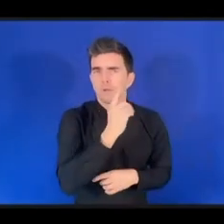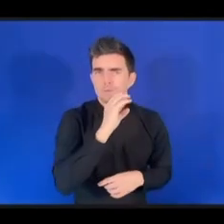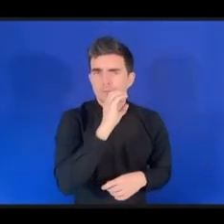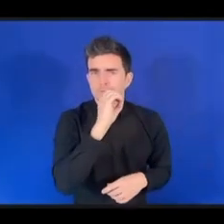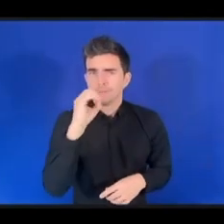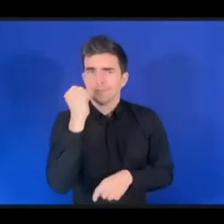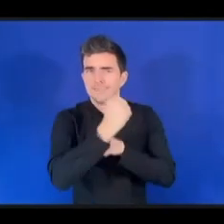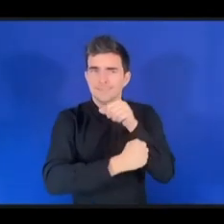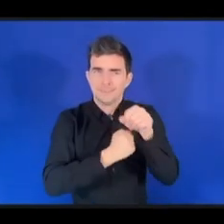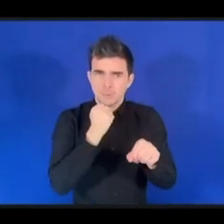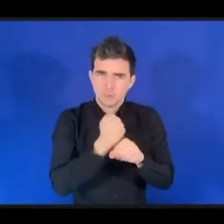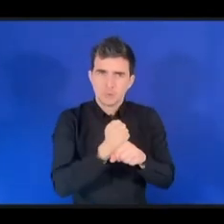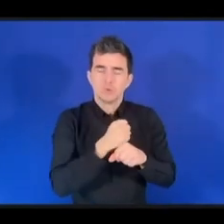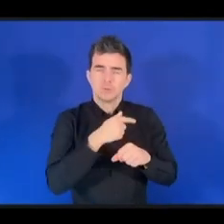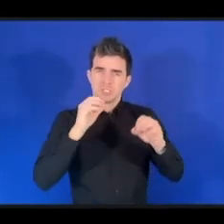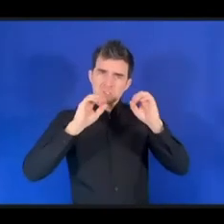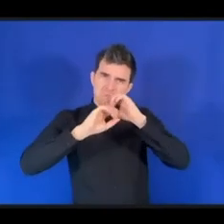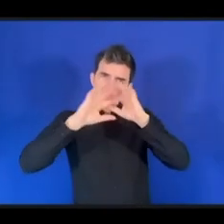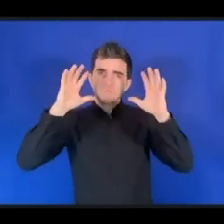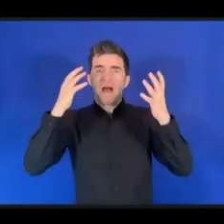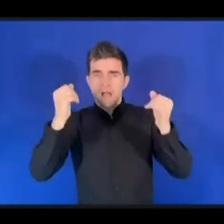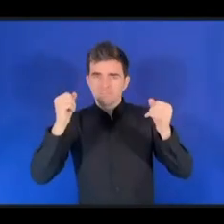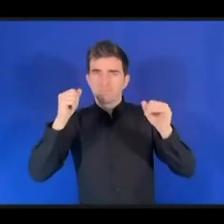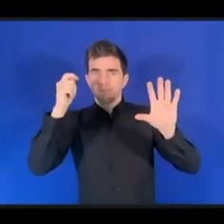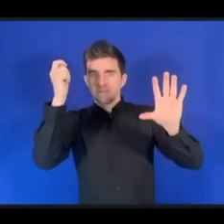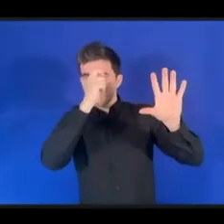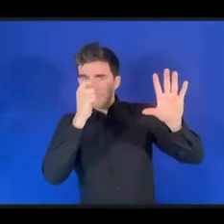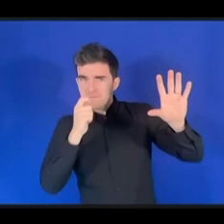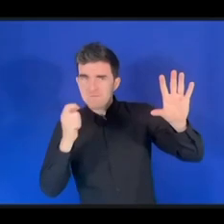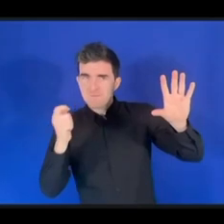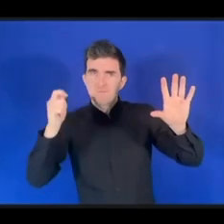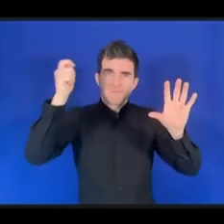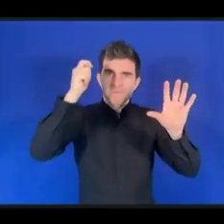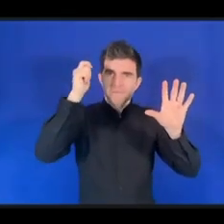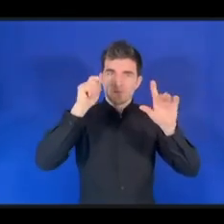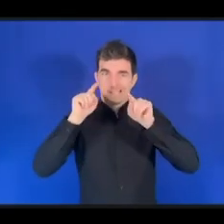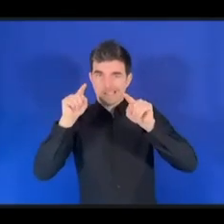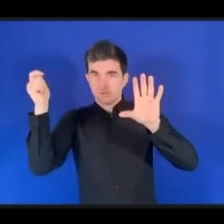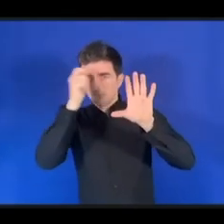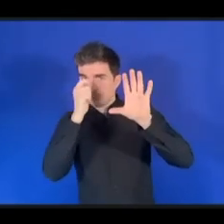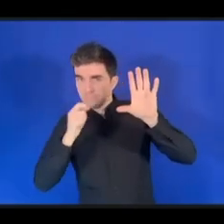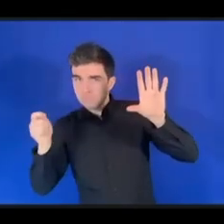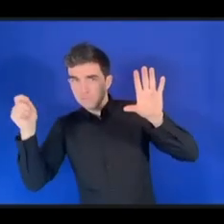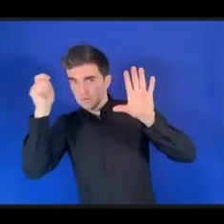这幅画呢能够帮助人们